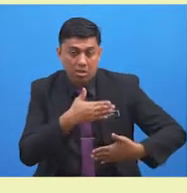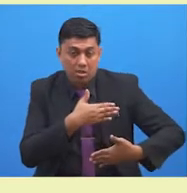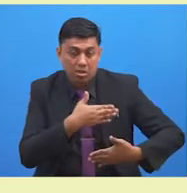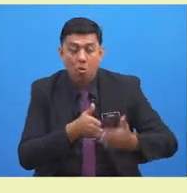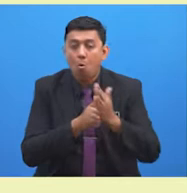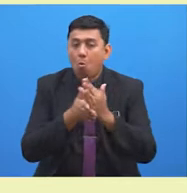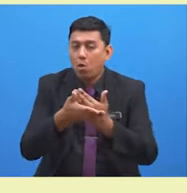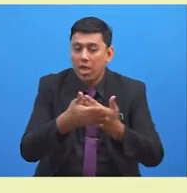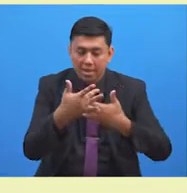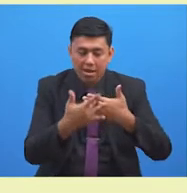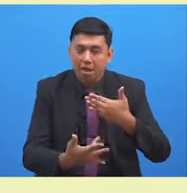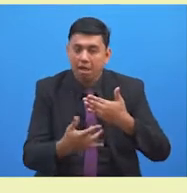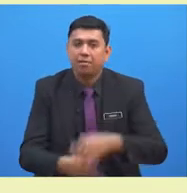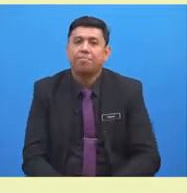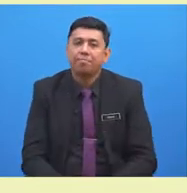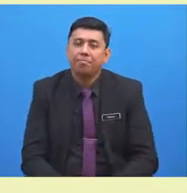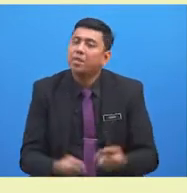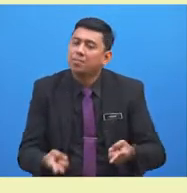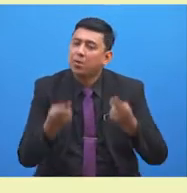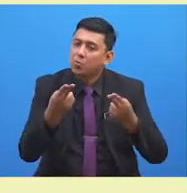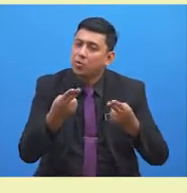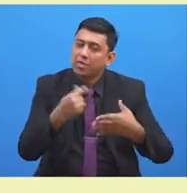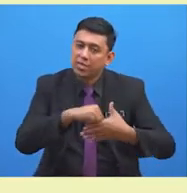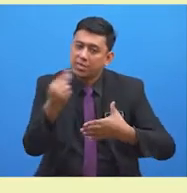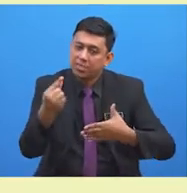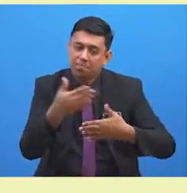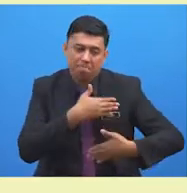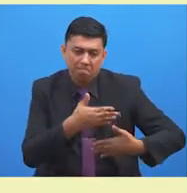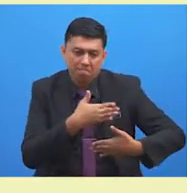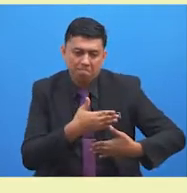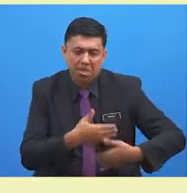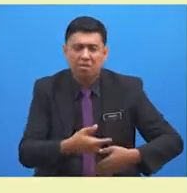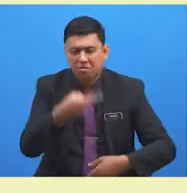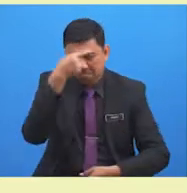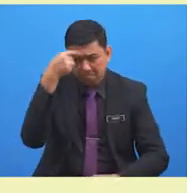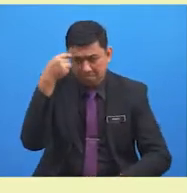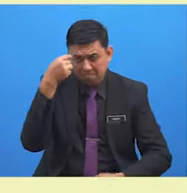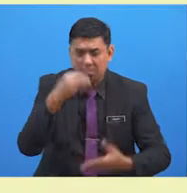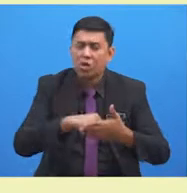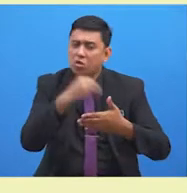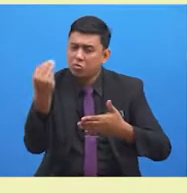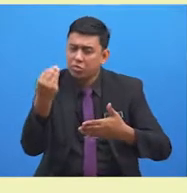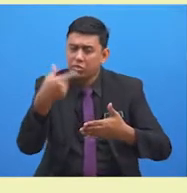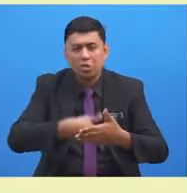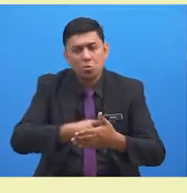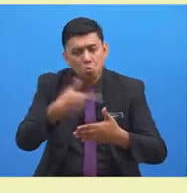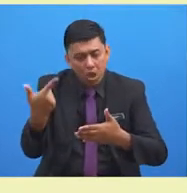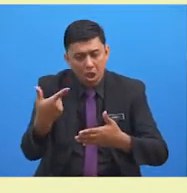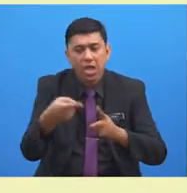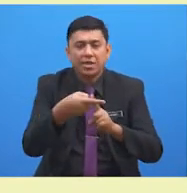Pengangkutan gas respiratory akan mengakibatkan oksigen keluar dari paru-paru ke sel-sel tisu organ